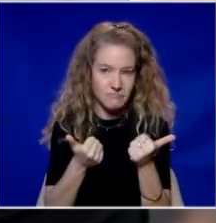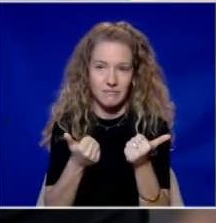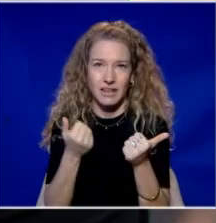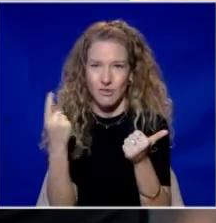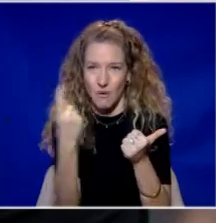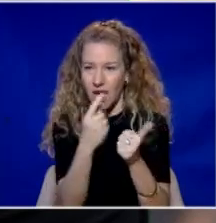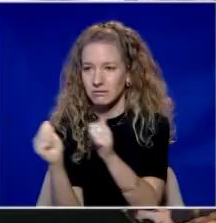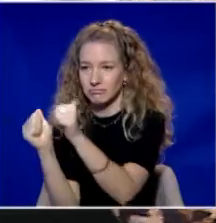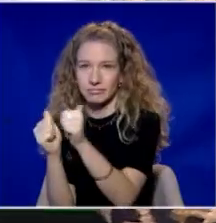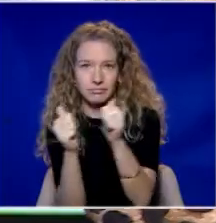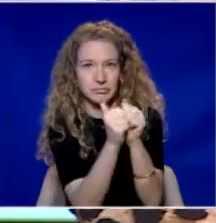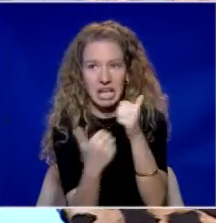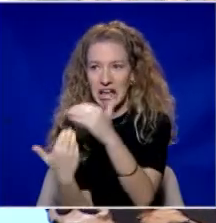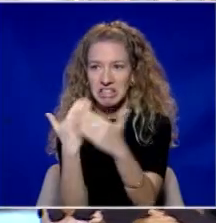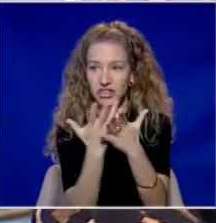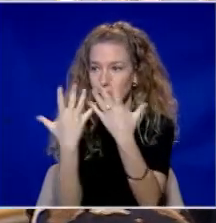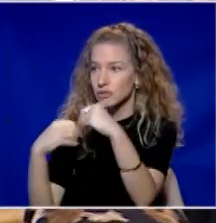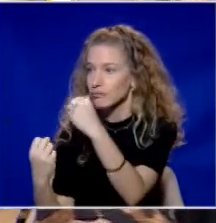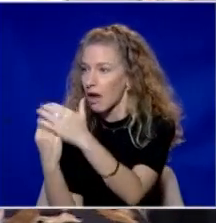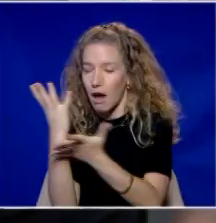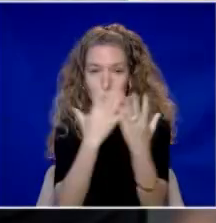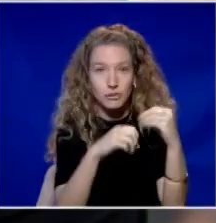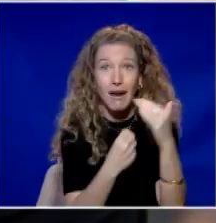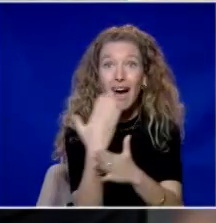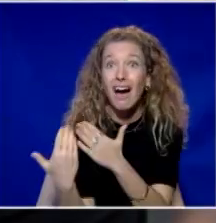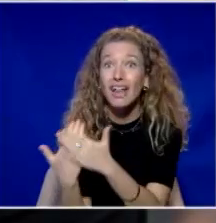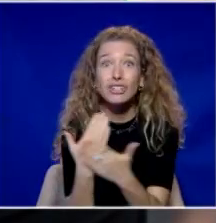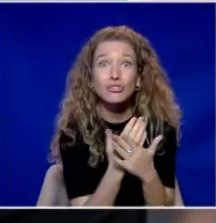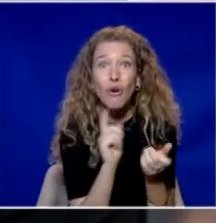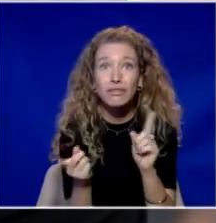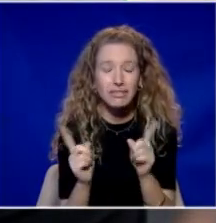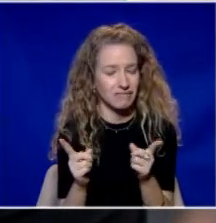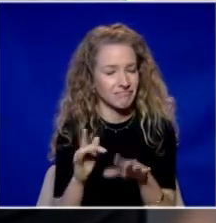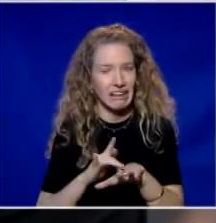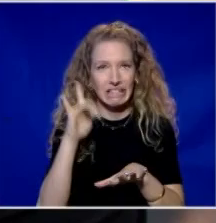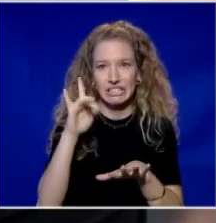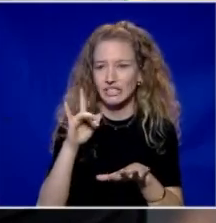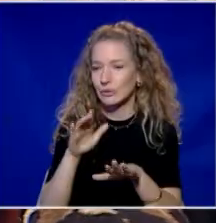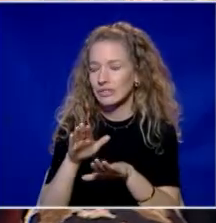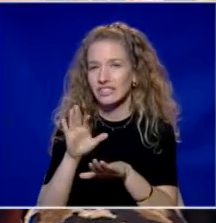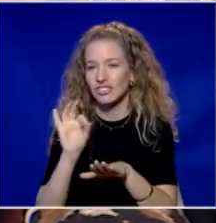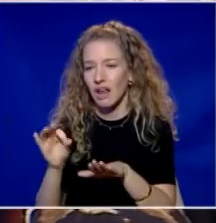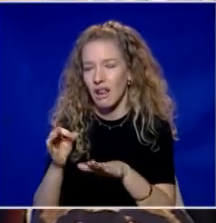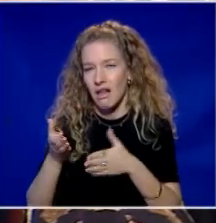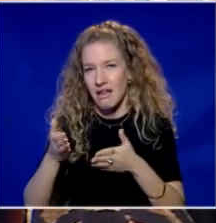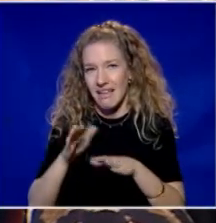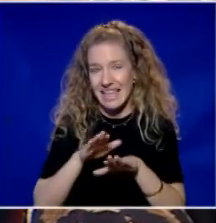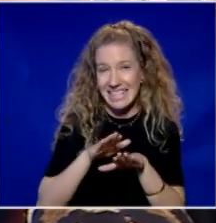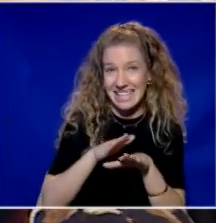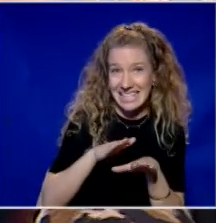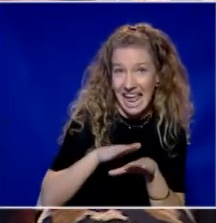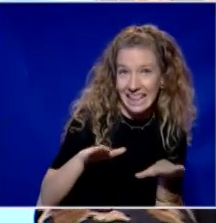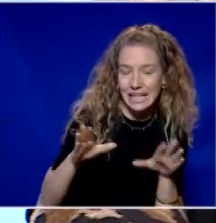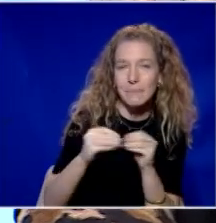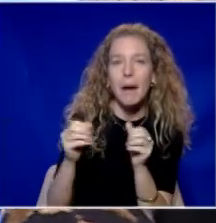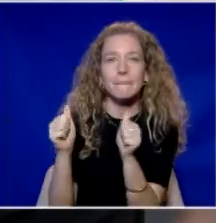עם משפחות חדשות, הרגישות בין הילדים לבת זוג או בין הילדים לבן זוג היא